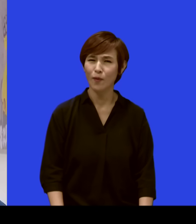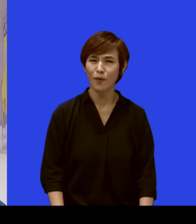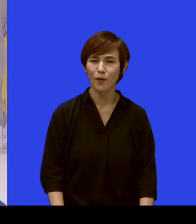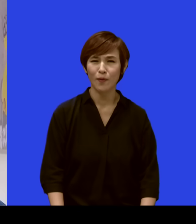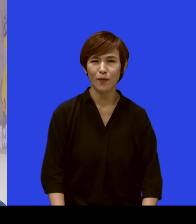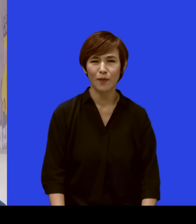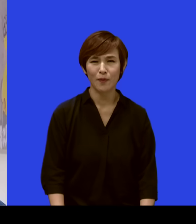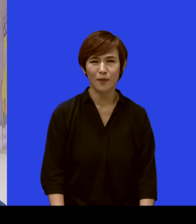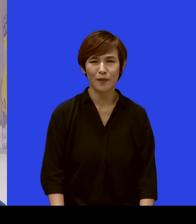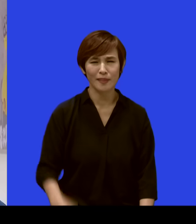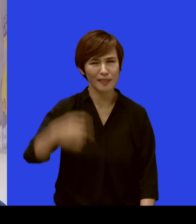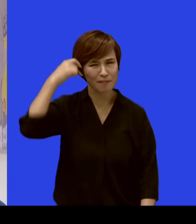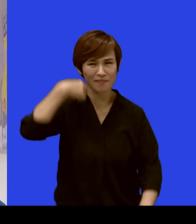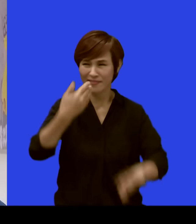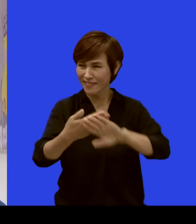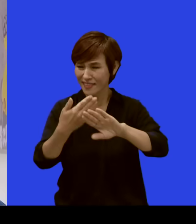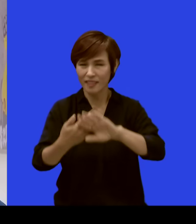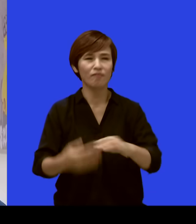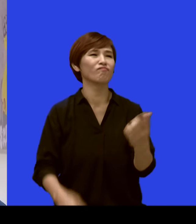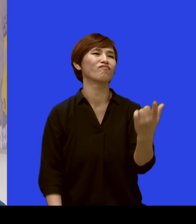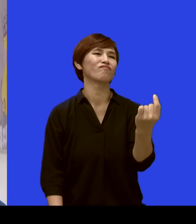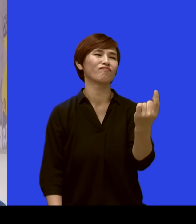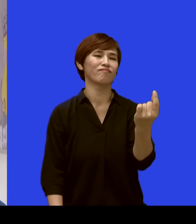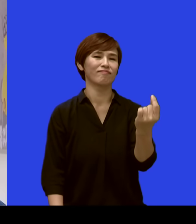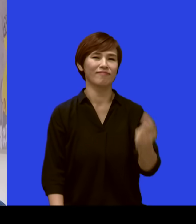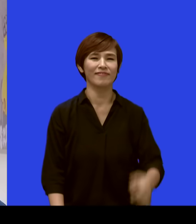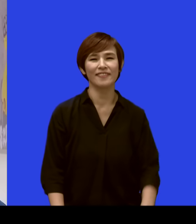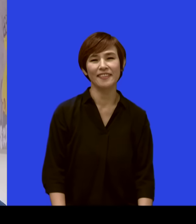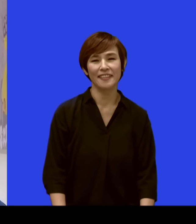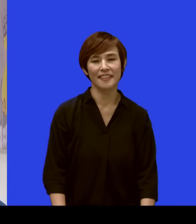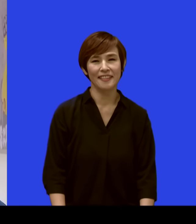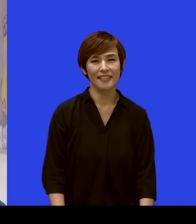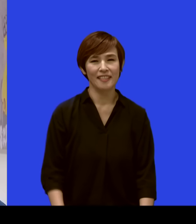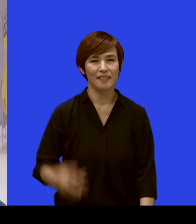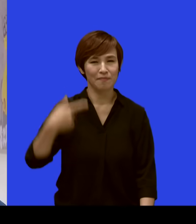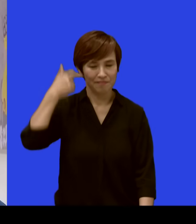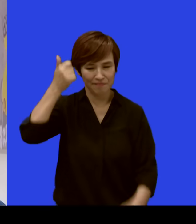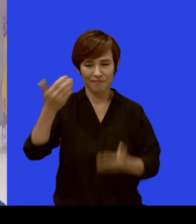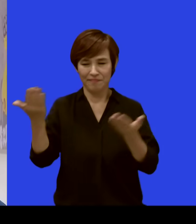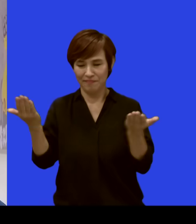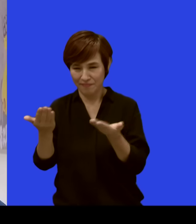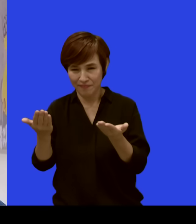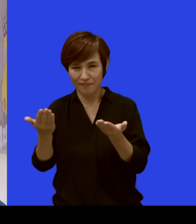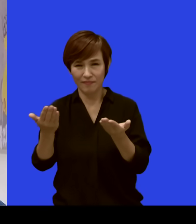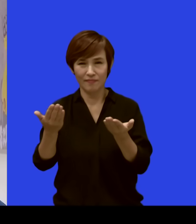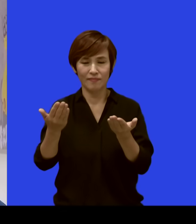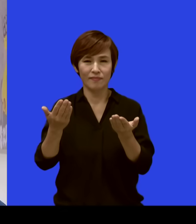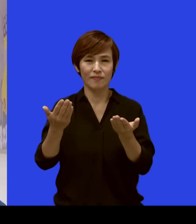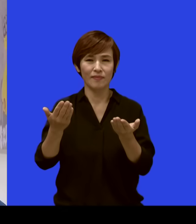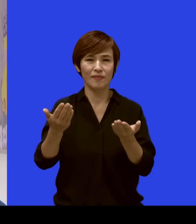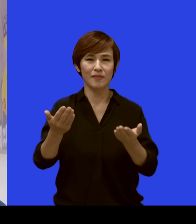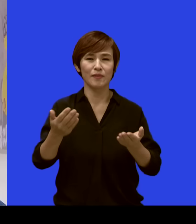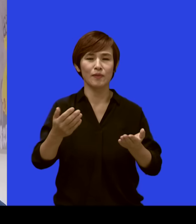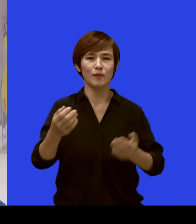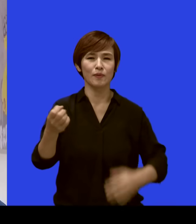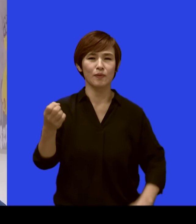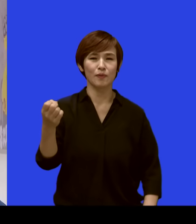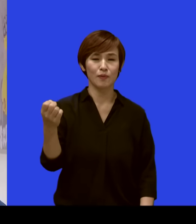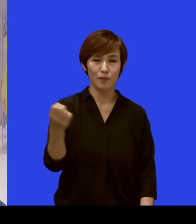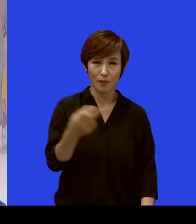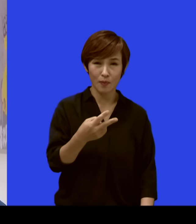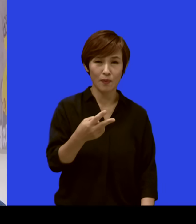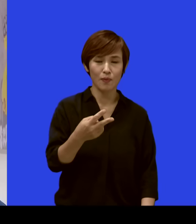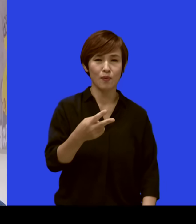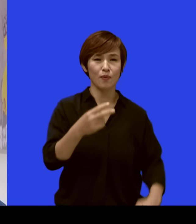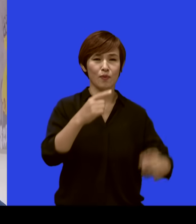않을까 싶은데. 정말 다르죠. 예. 그 사실 그 현장과 교회의 간격도 매우 컸고요. 그다음에 제가